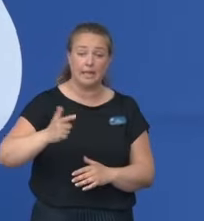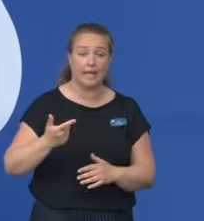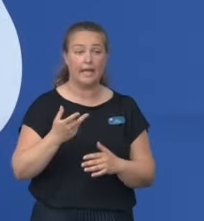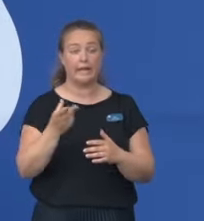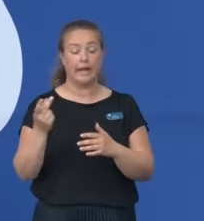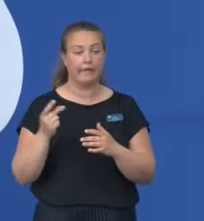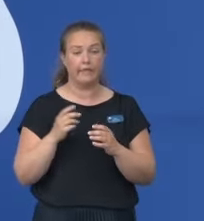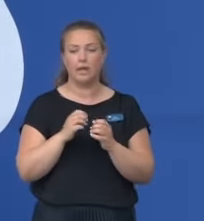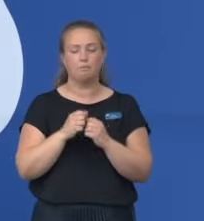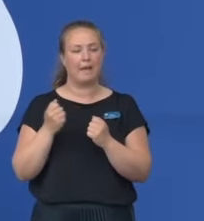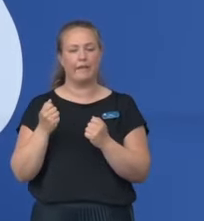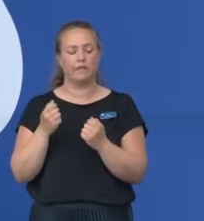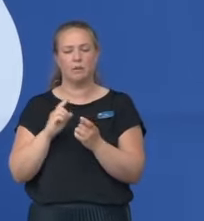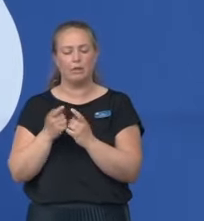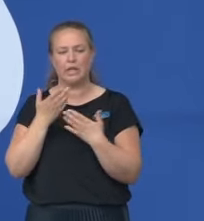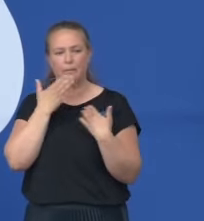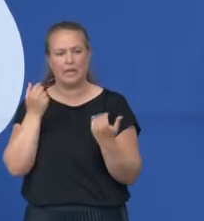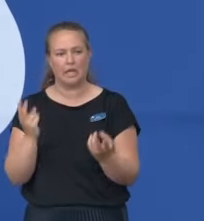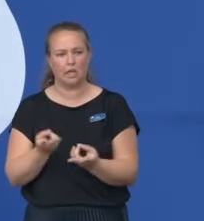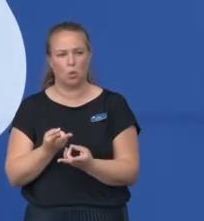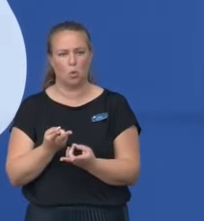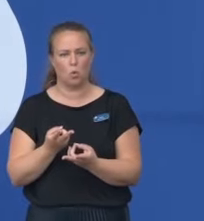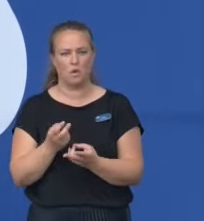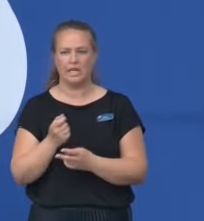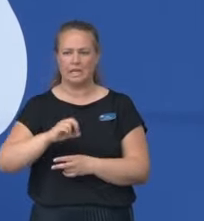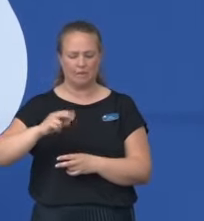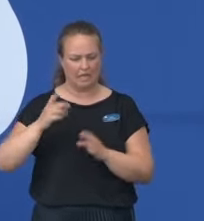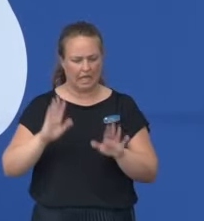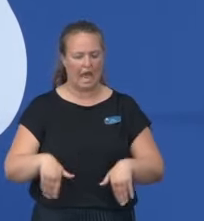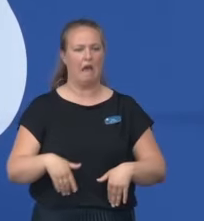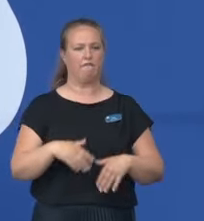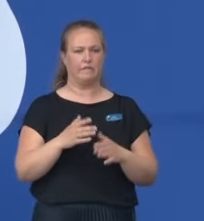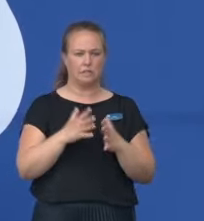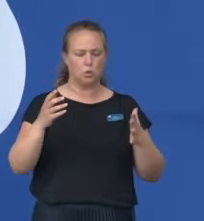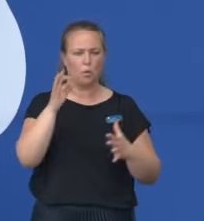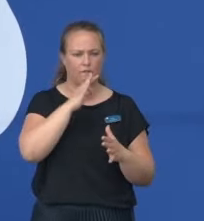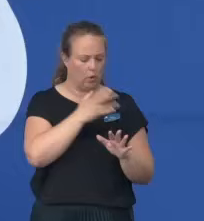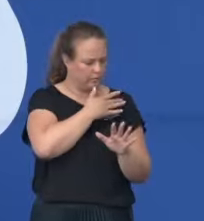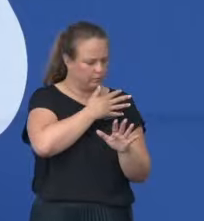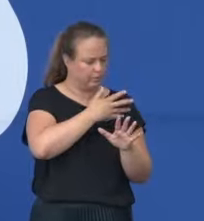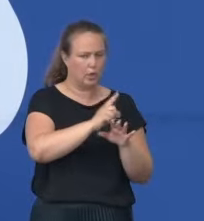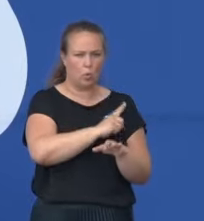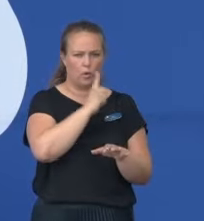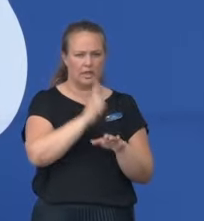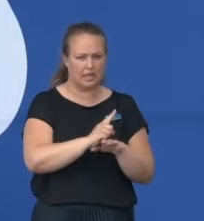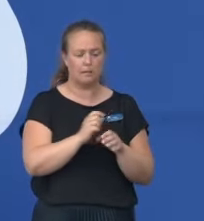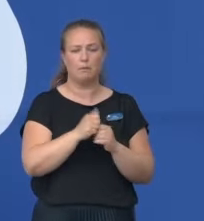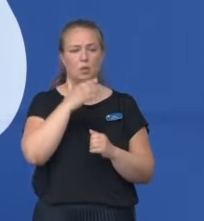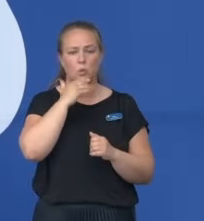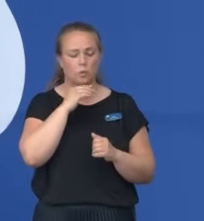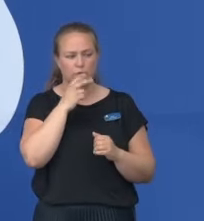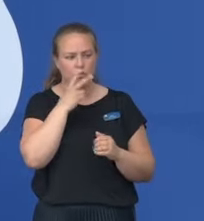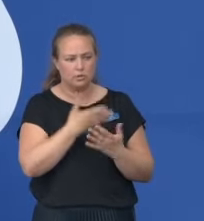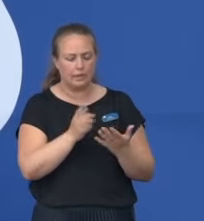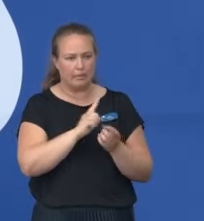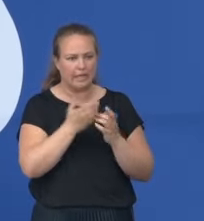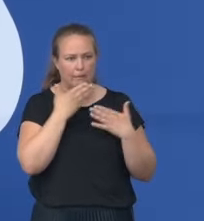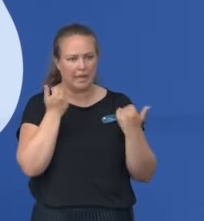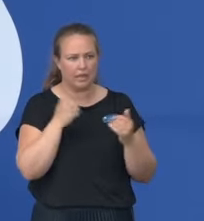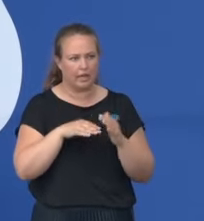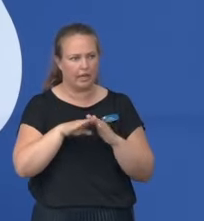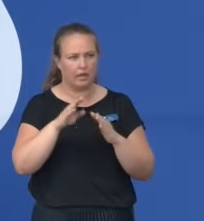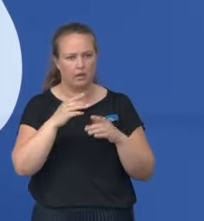under väldigt lång tid. Sen kriminaliteten blir stor i Sverige har det varit en fråga under väldigt lång tid. Och man känner inte att det blir bättre. Och då är det klart att det skapas en misstro till förmågan